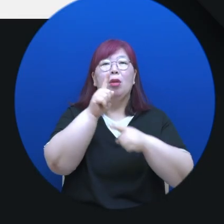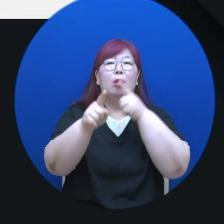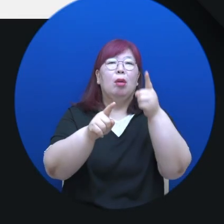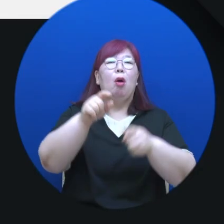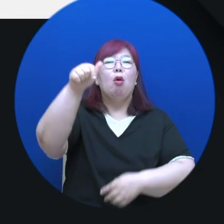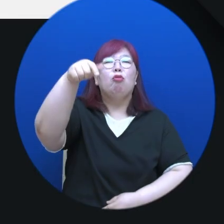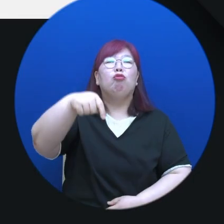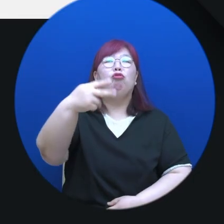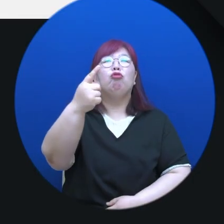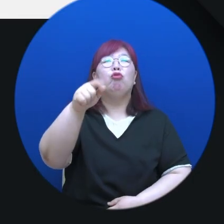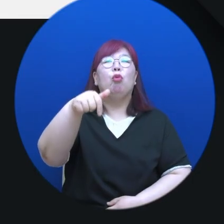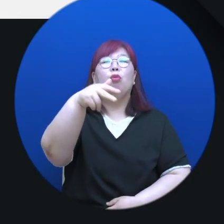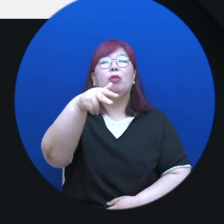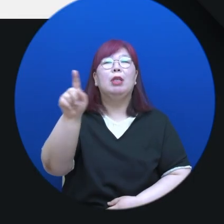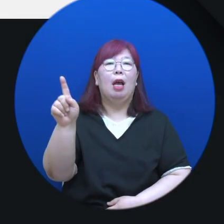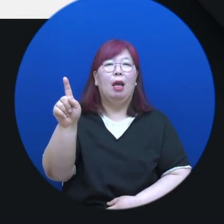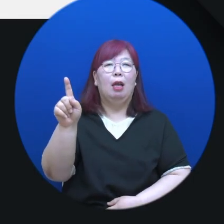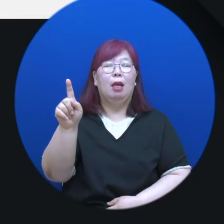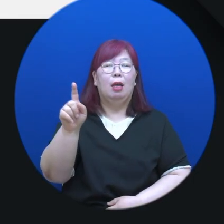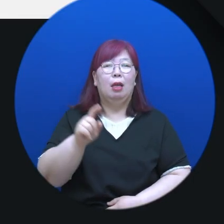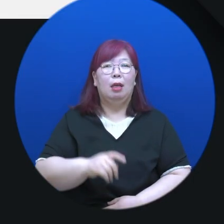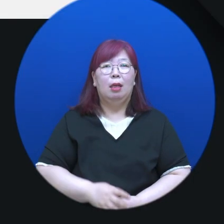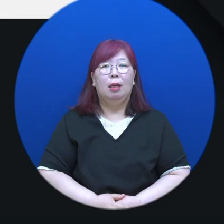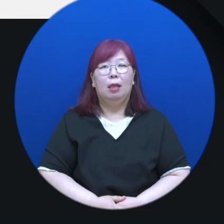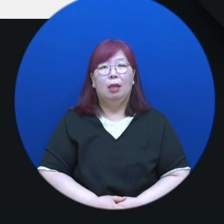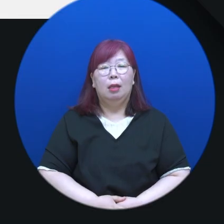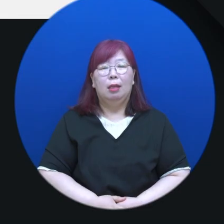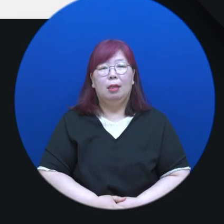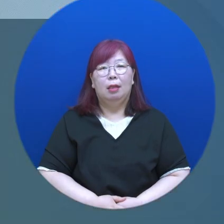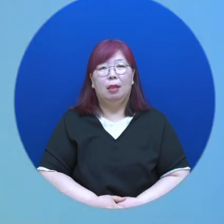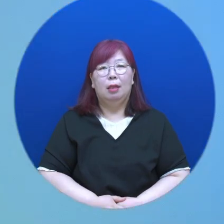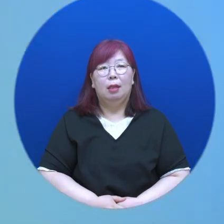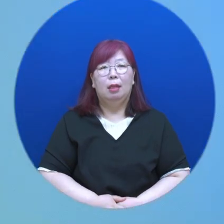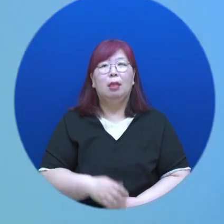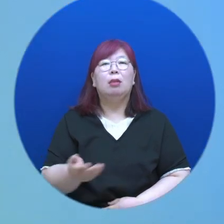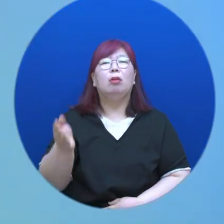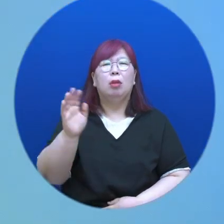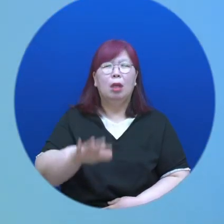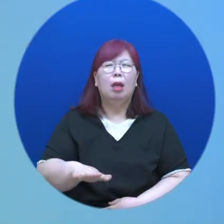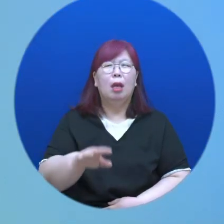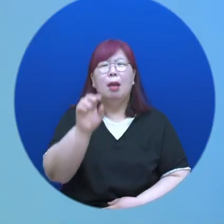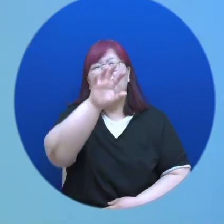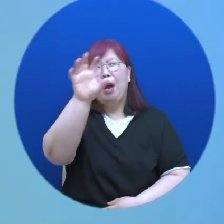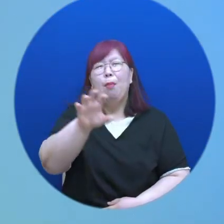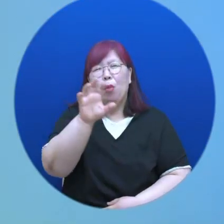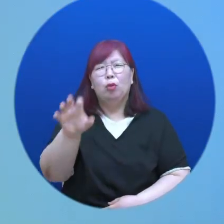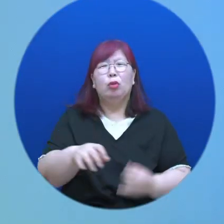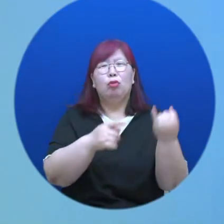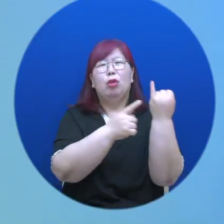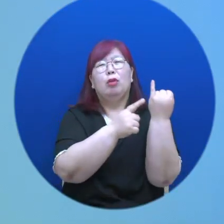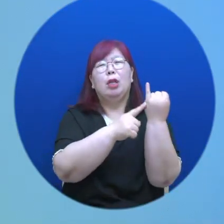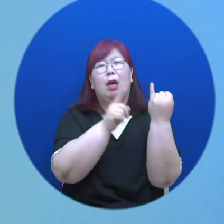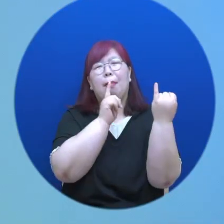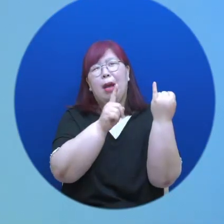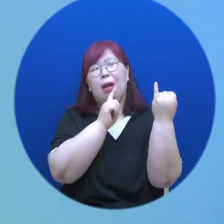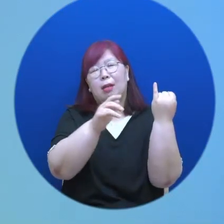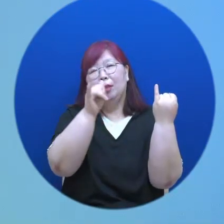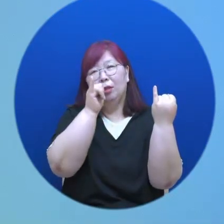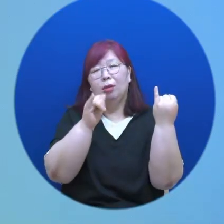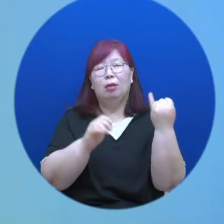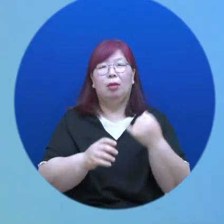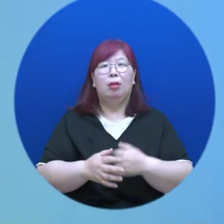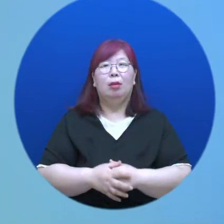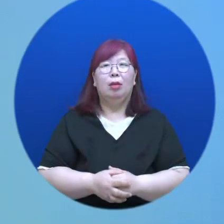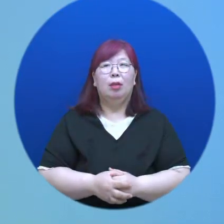여자분을 좋아해요. 그런데 이분이 반복적으로 하는 이야기가 있습니다. 그게 뭔지